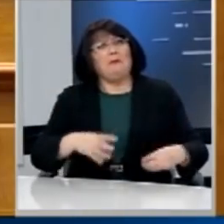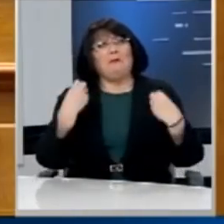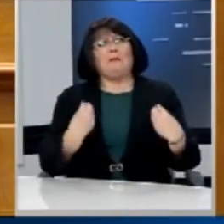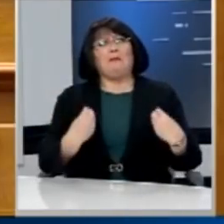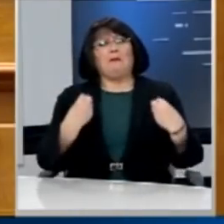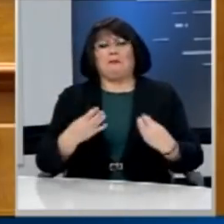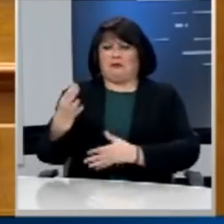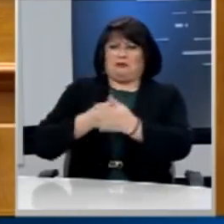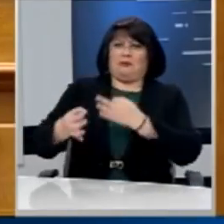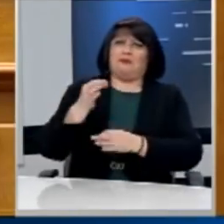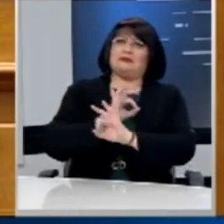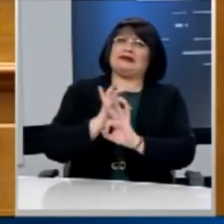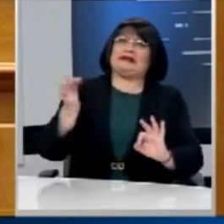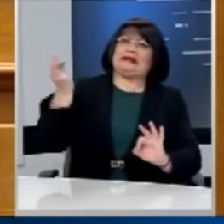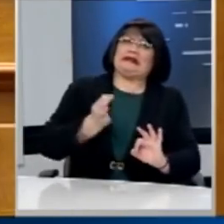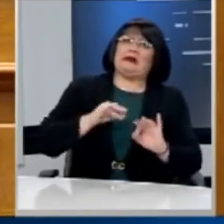Και